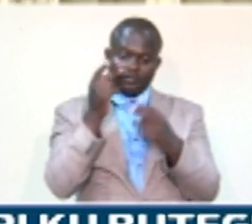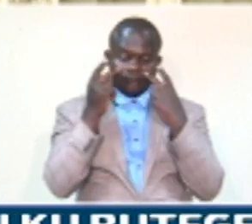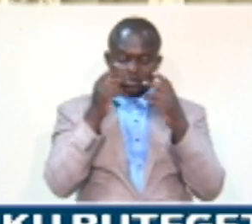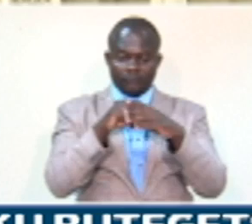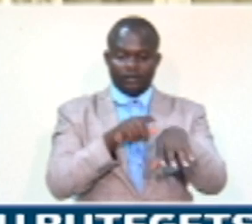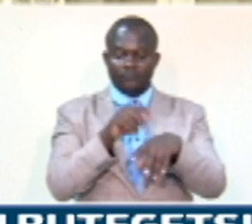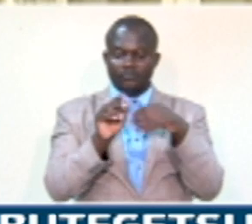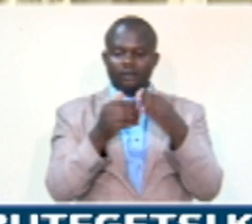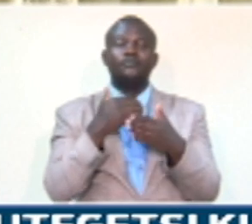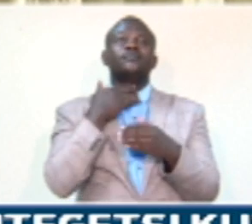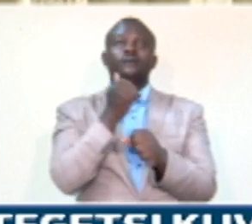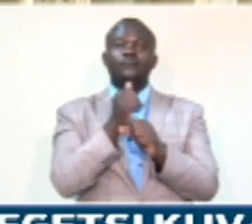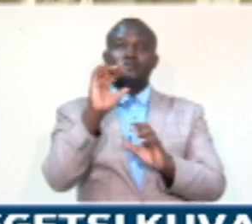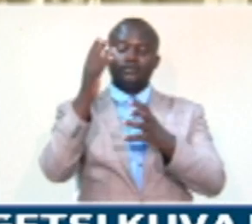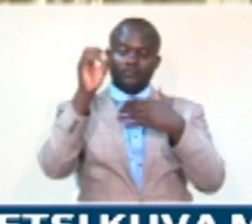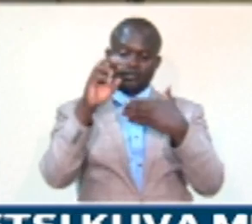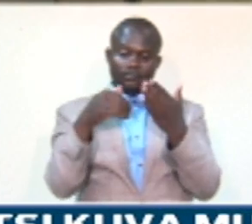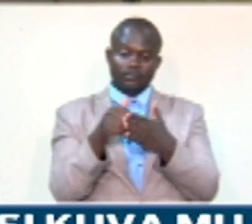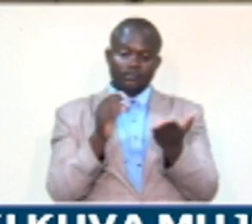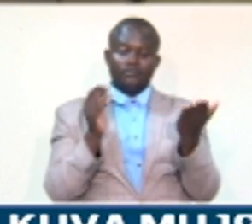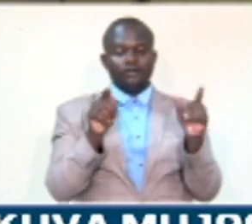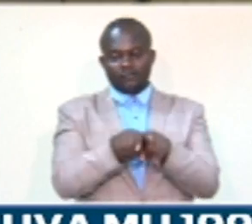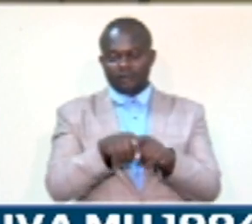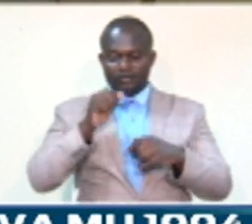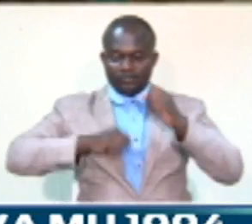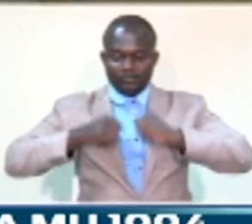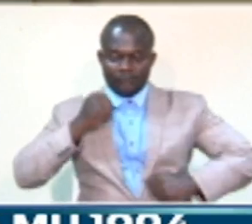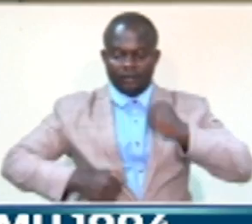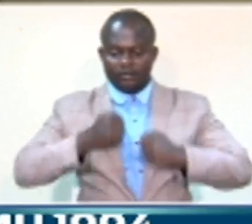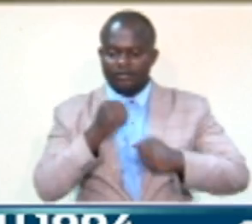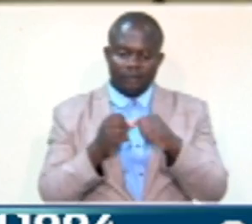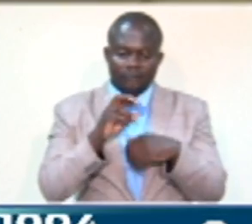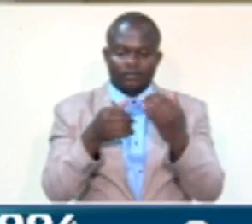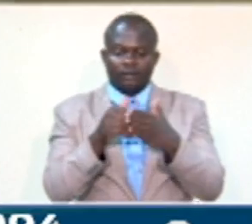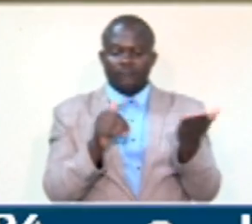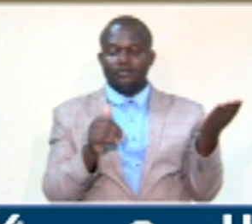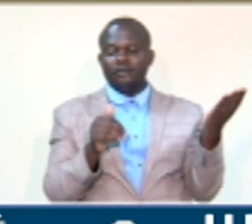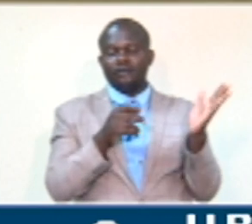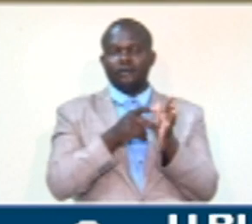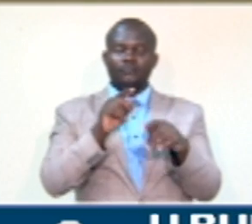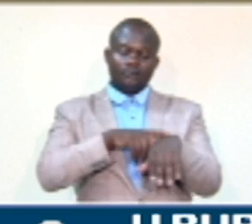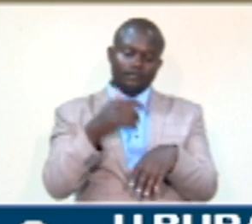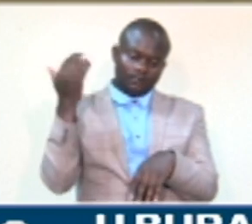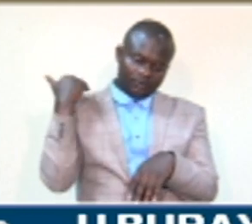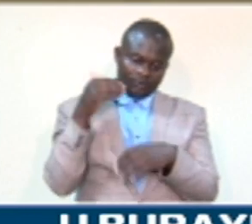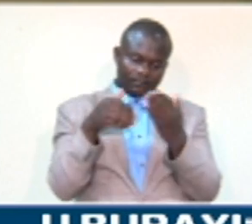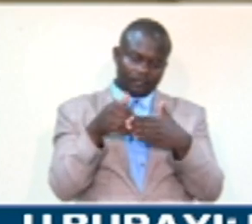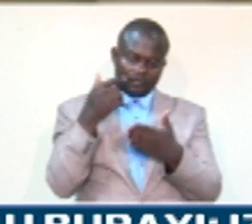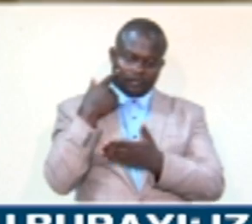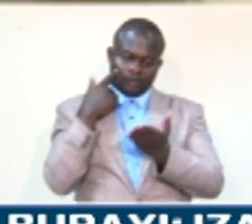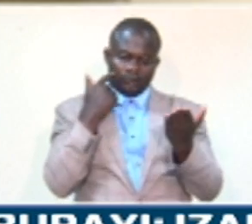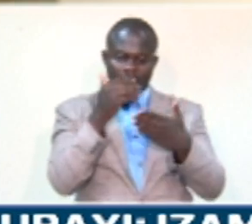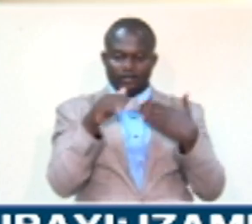gukora ibirori cyangwa basa n'abasiganwa cyangwa basa n'abiyishyura igihe cyashize. Ibyo ni byo akenshi